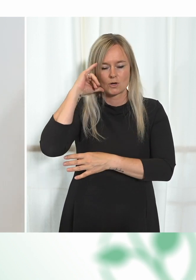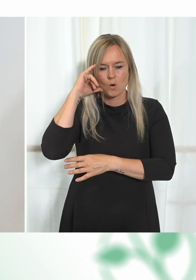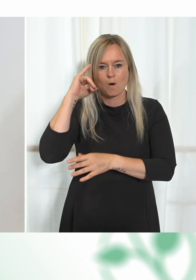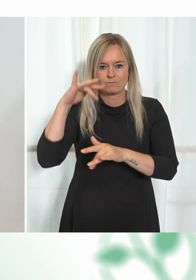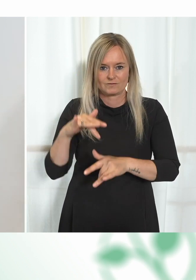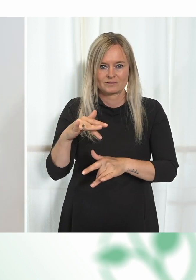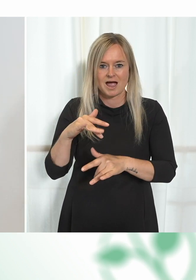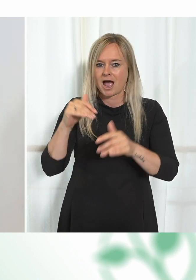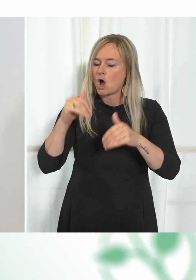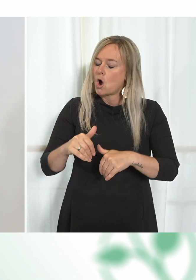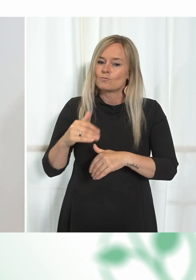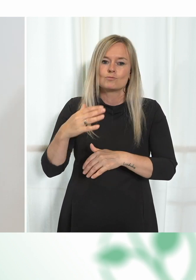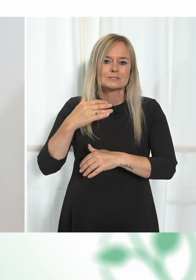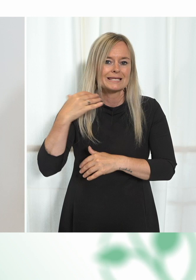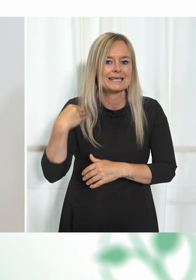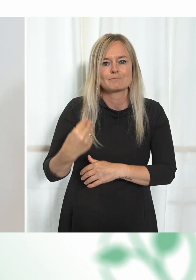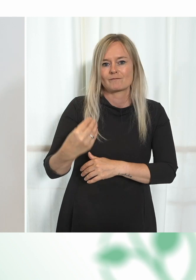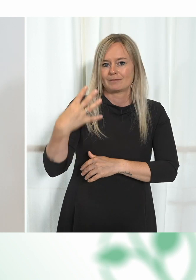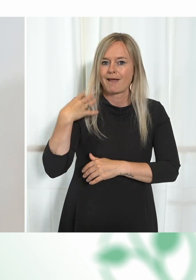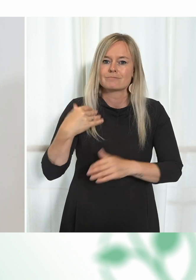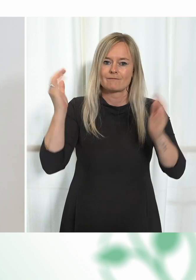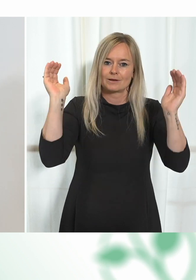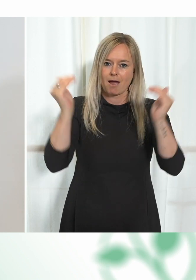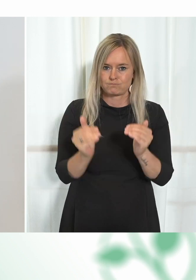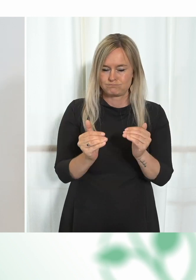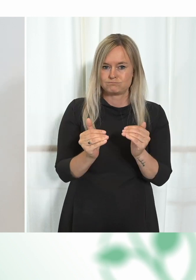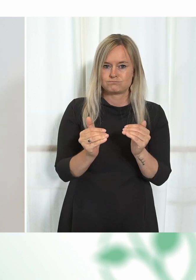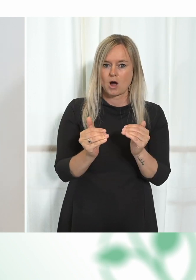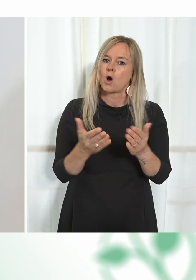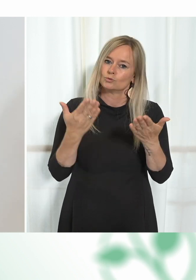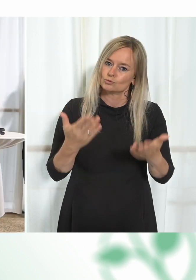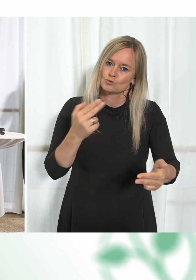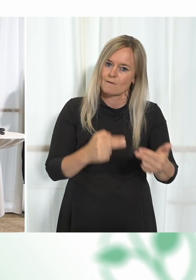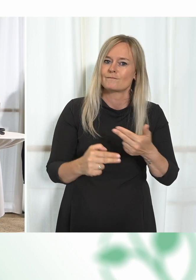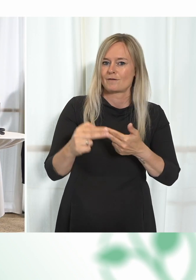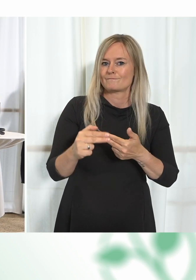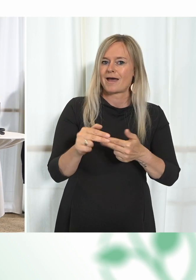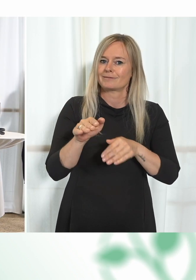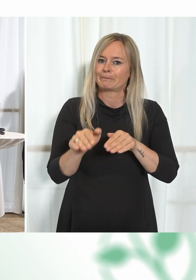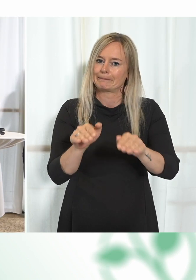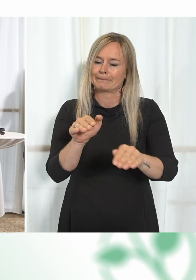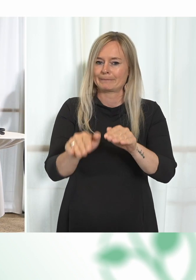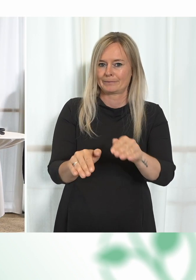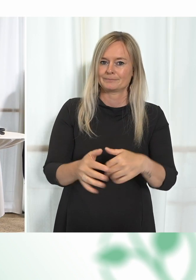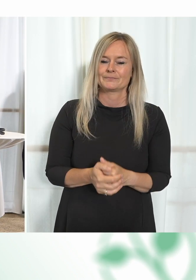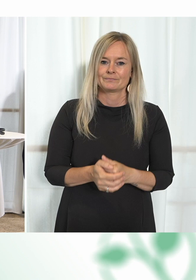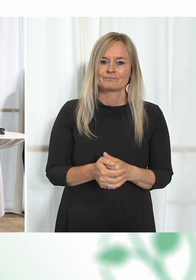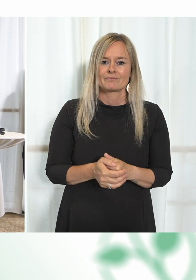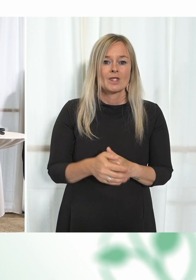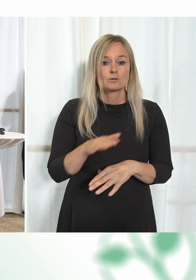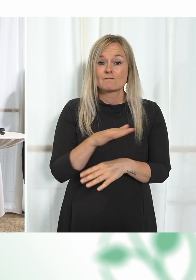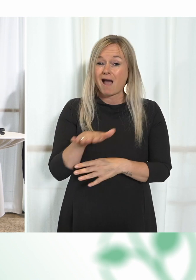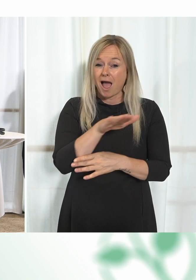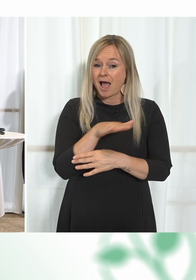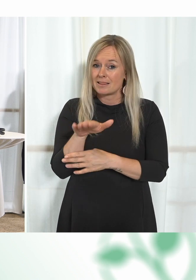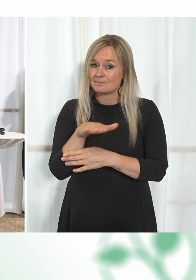man immer und immer wieder abbauen. Und so werden wir uns auch weiter vorantasten. Und das funktioniert auf allen Ebenen. Sie haben jetzt